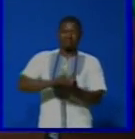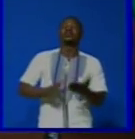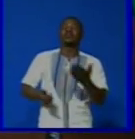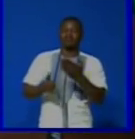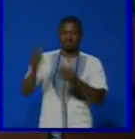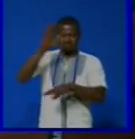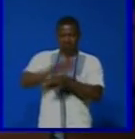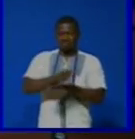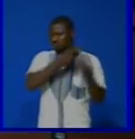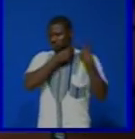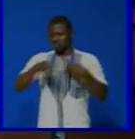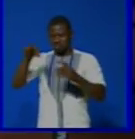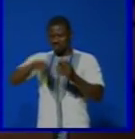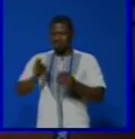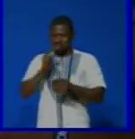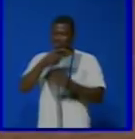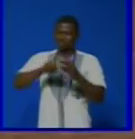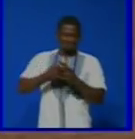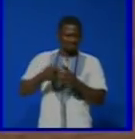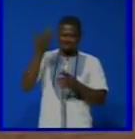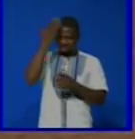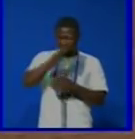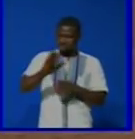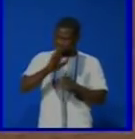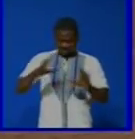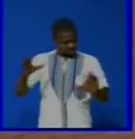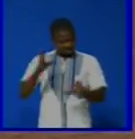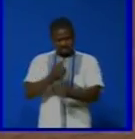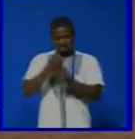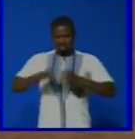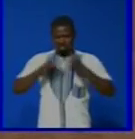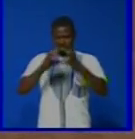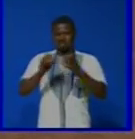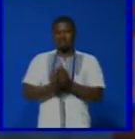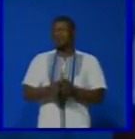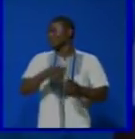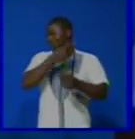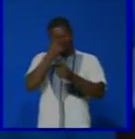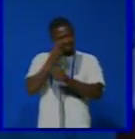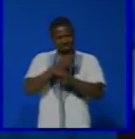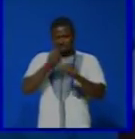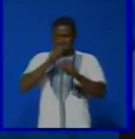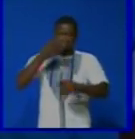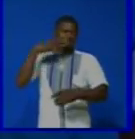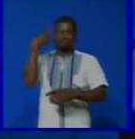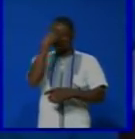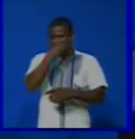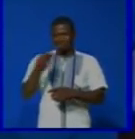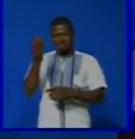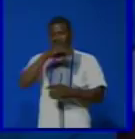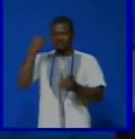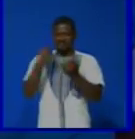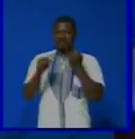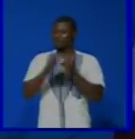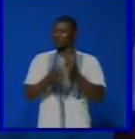à jouer les Maracanã, on n'a jamais eu ce genre de cadeau. J'ai assisté à une très très belle finale, d'un niveau technique appréciable. En tout